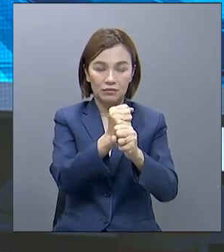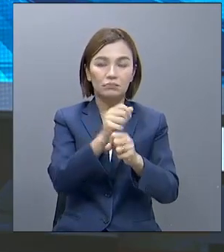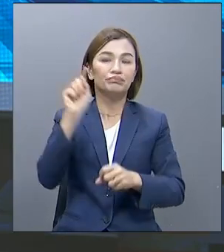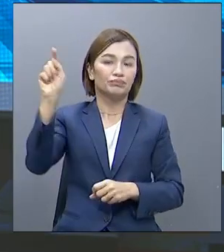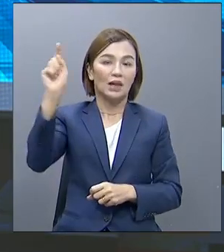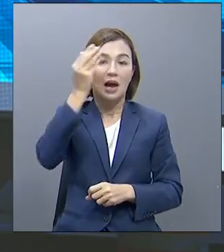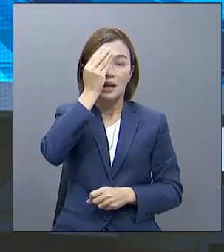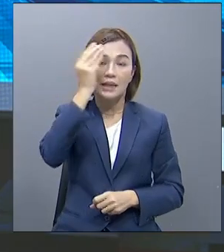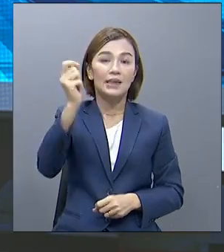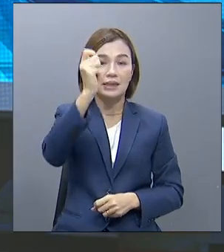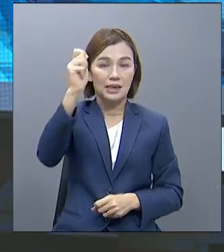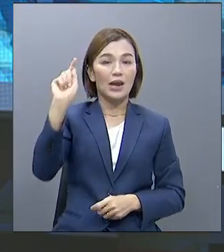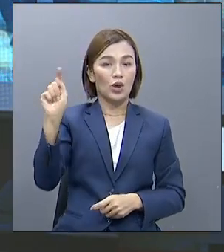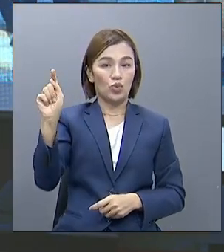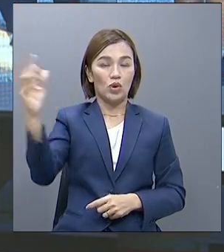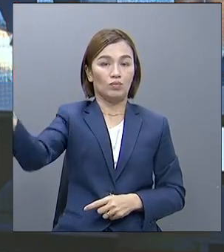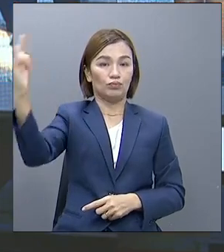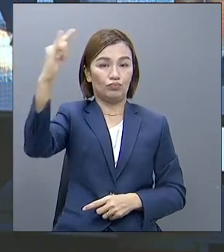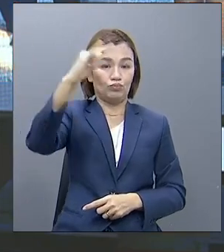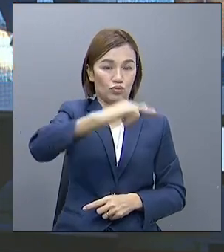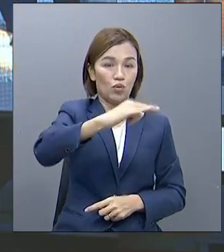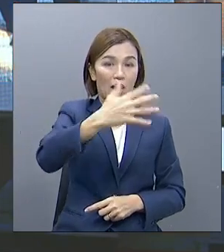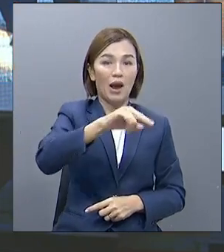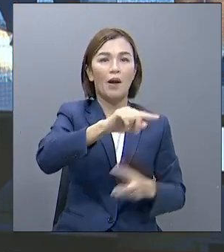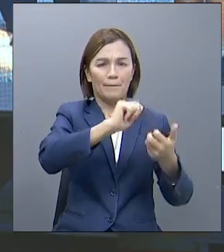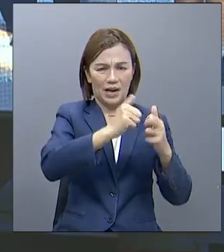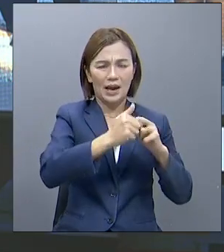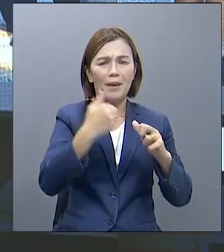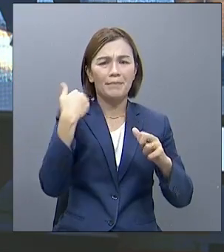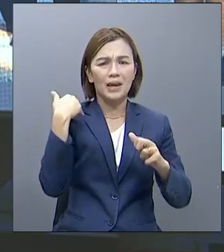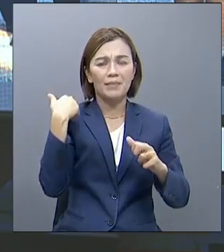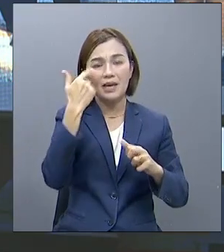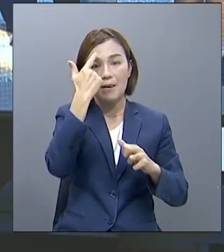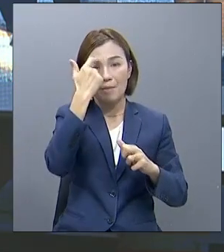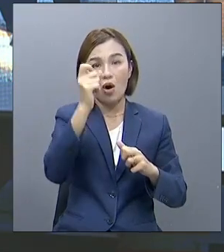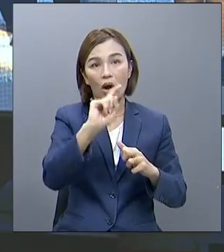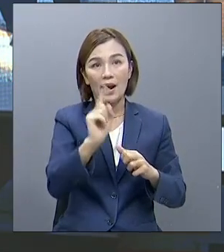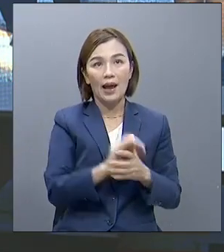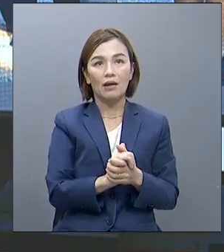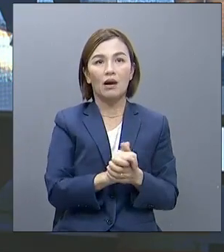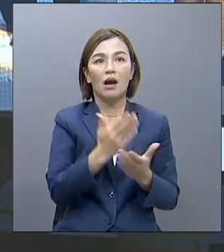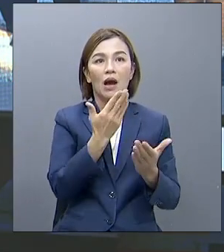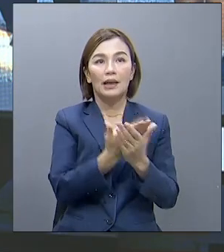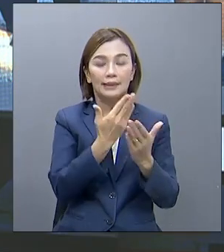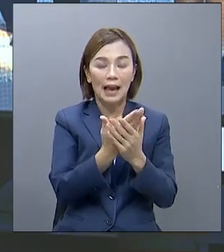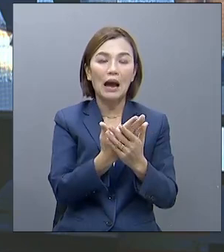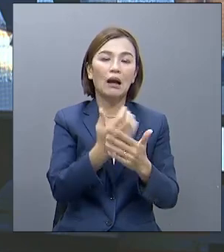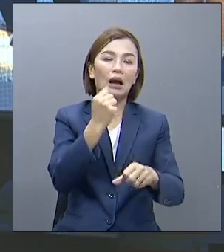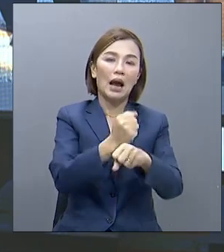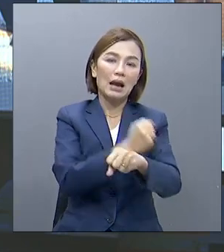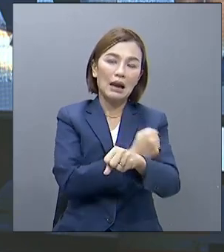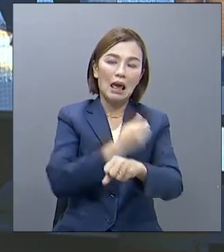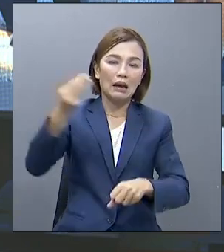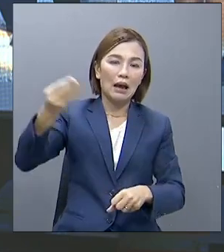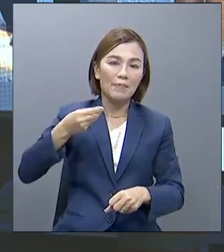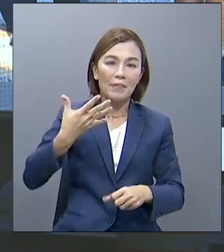อลนะคะแม้ว่าจะกลับมาแล้วไม่ใช่ว่าไม่มีปัญหานะคะคุณผู้ชมเพราะว่าบางส่วนก็ยังไม่ได้ค่าจ้างครบถ้วนและกลับมาแล้ว